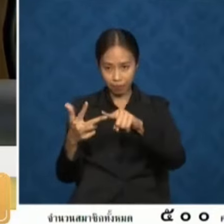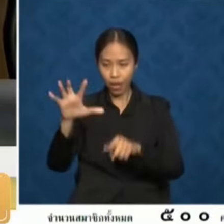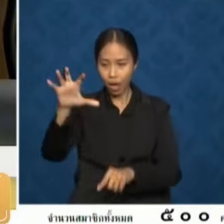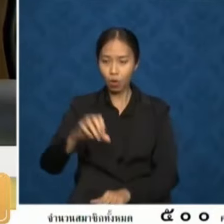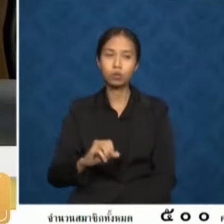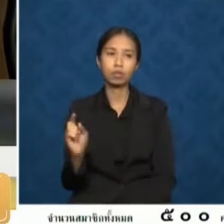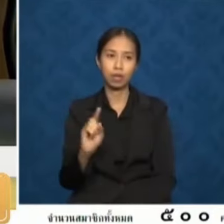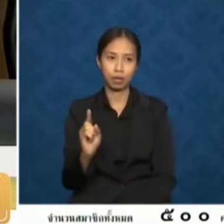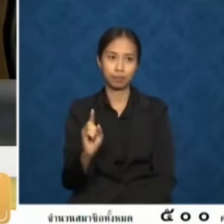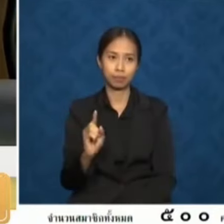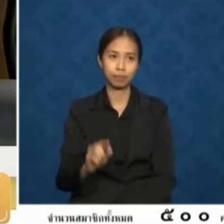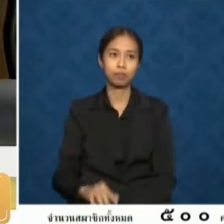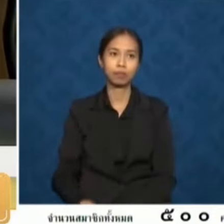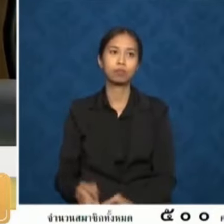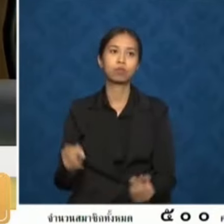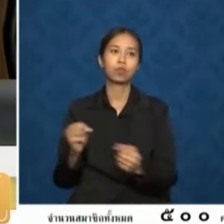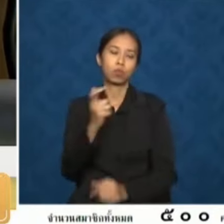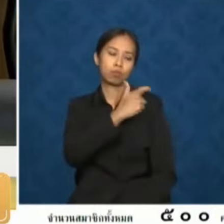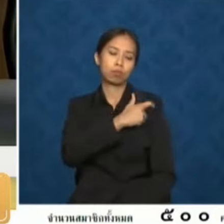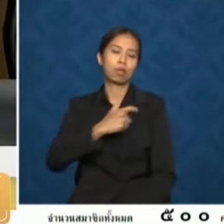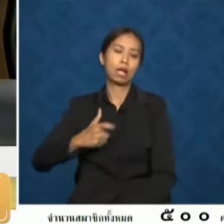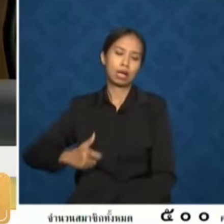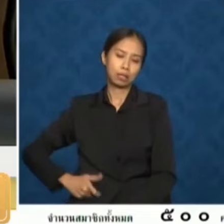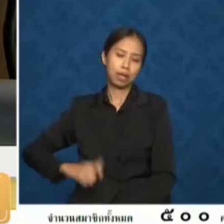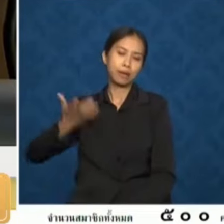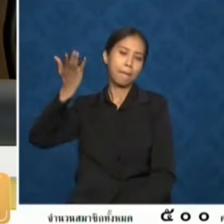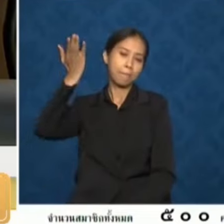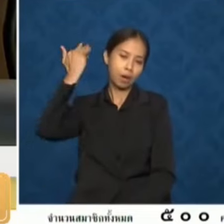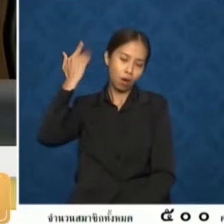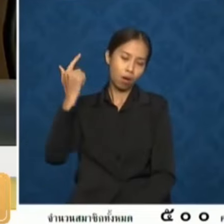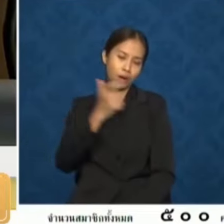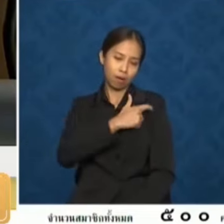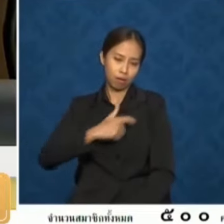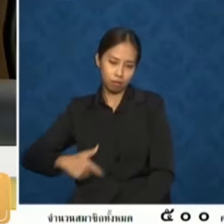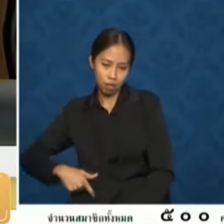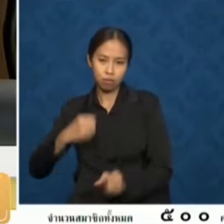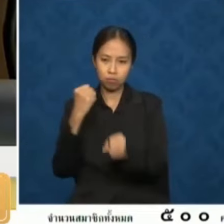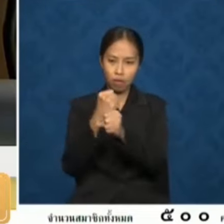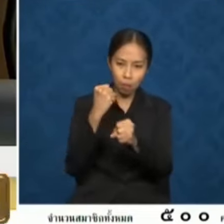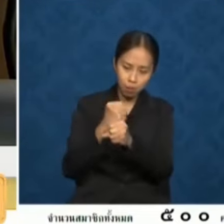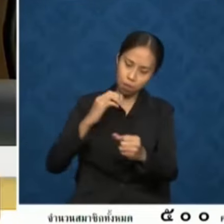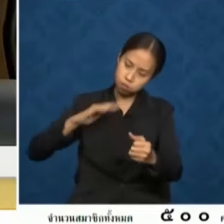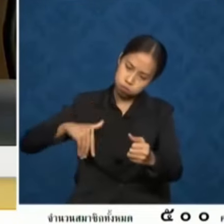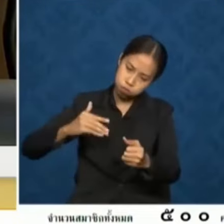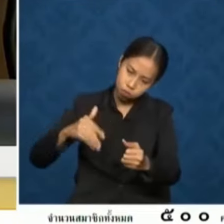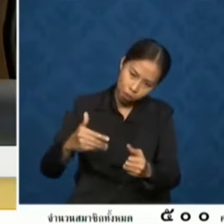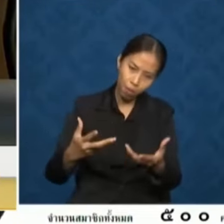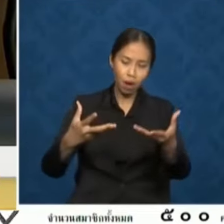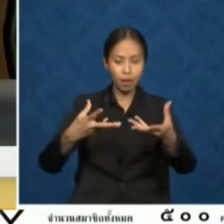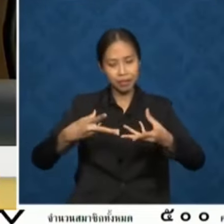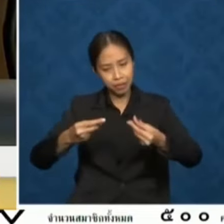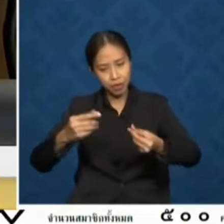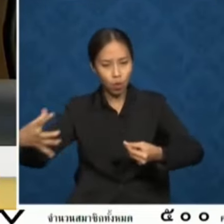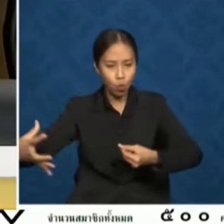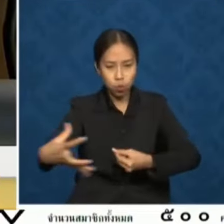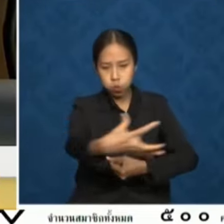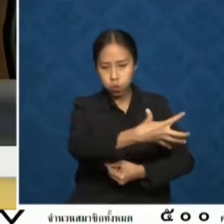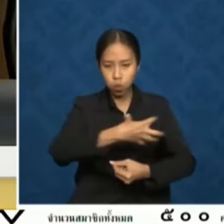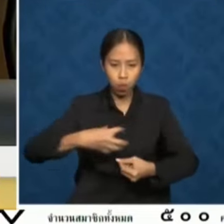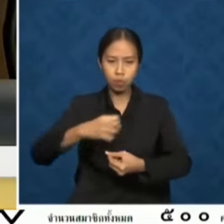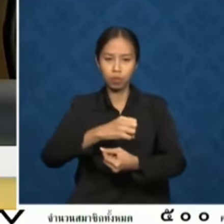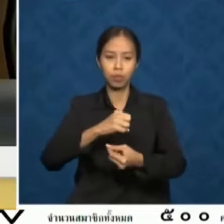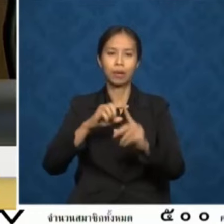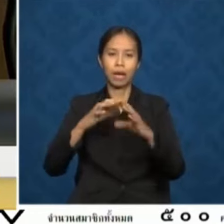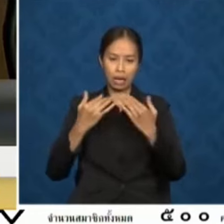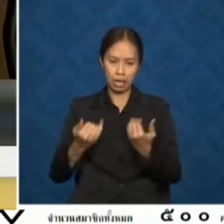นเขาสร้างบ้านสร้างเมืองสร้างประเทศไทยมาอันยาวนานมาถึงรุ่นเราเนี่ยไม่รู้ว่ารุ่นดับเบิ้ล